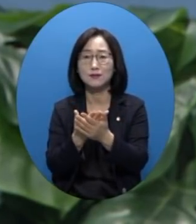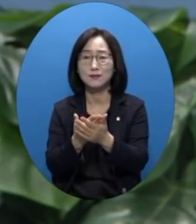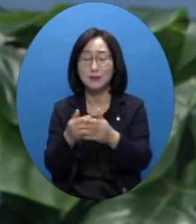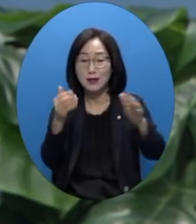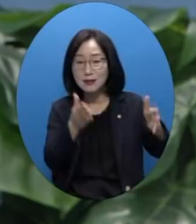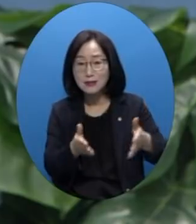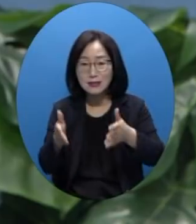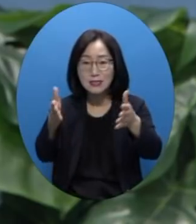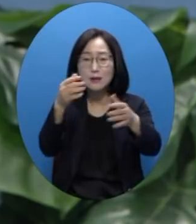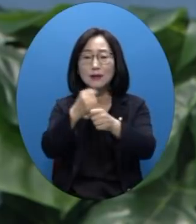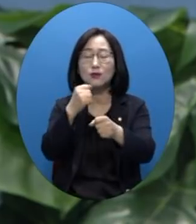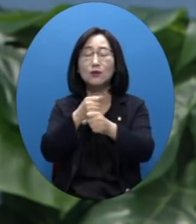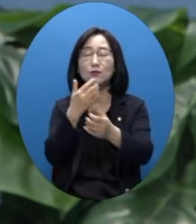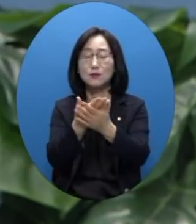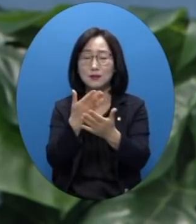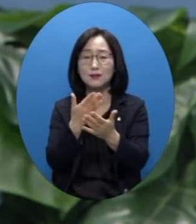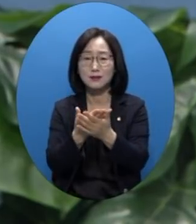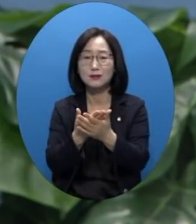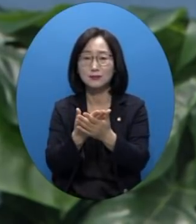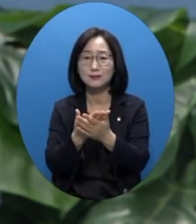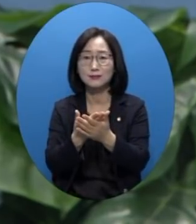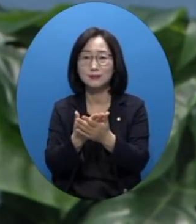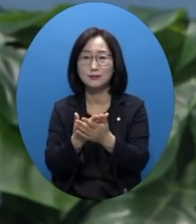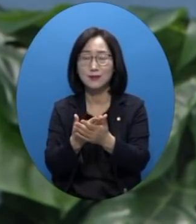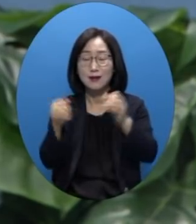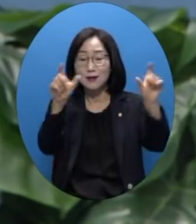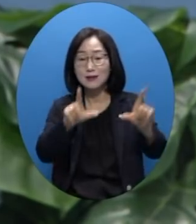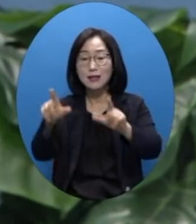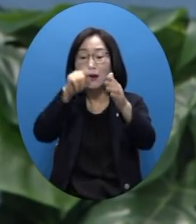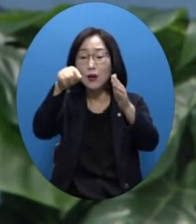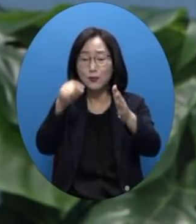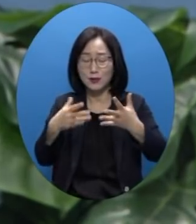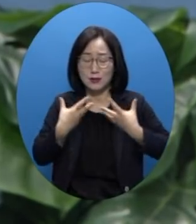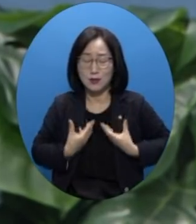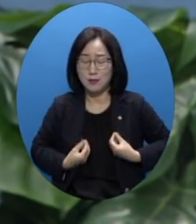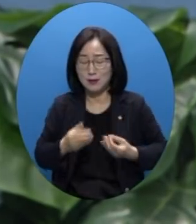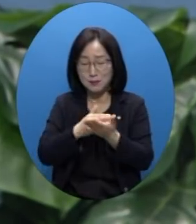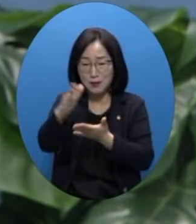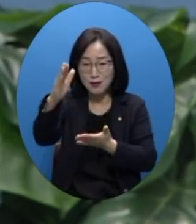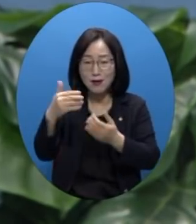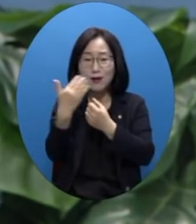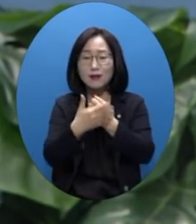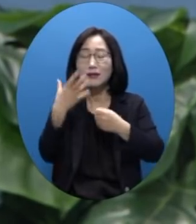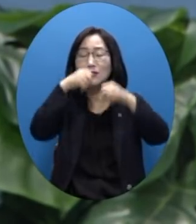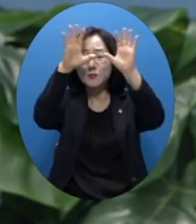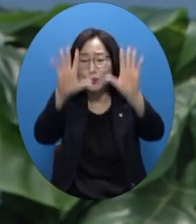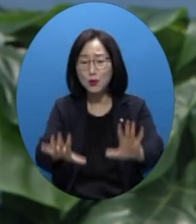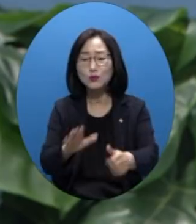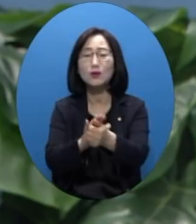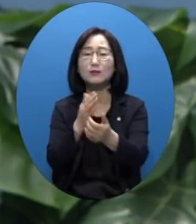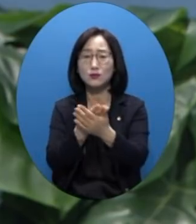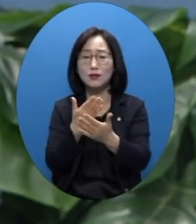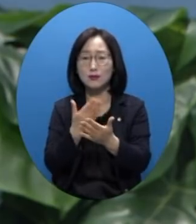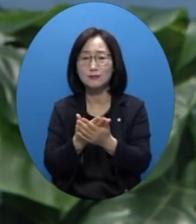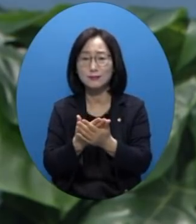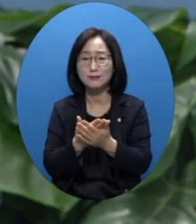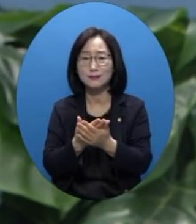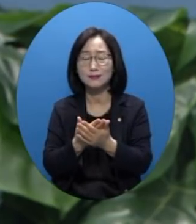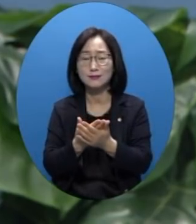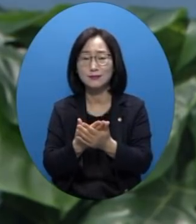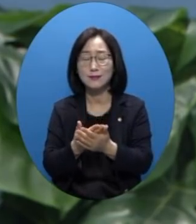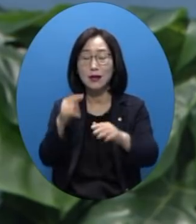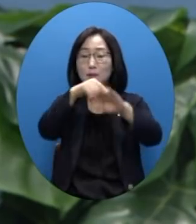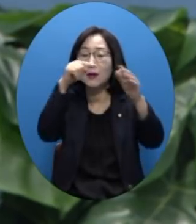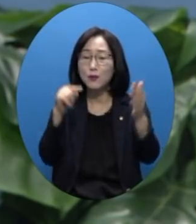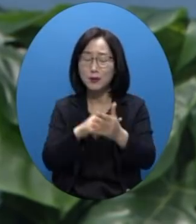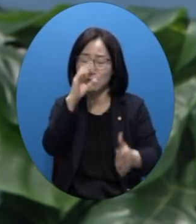길을 만들어 주시고 우리 삶 가운데 모든 절망이 떠나가고 주님의 은혜와 축복이 임하게 하여 주옵소서. 우리